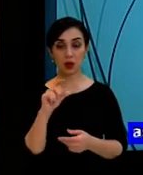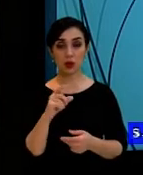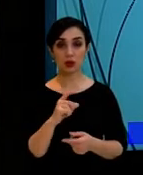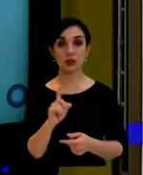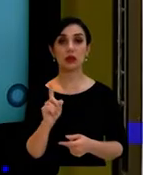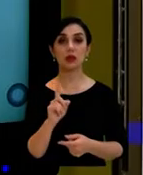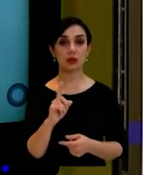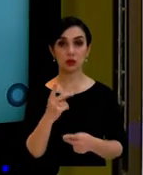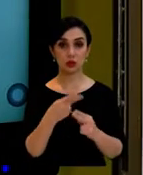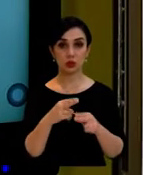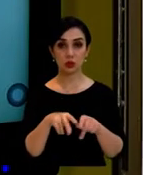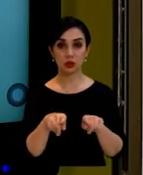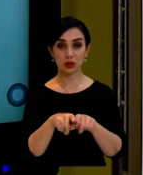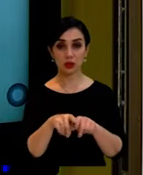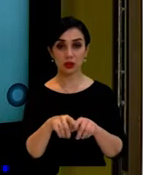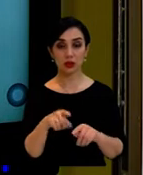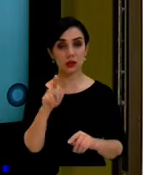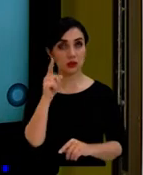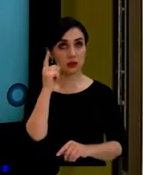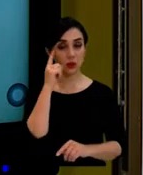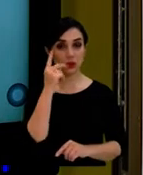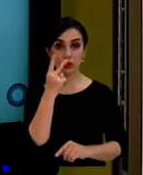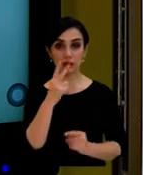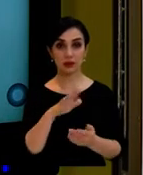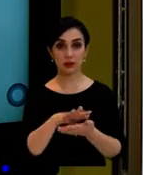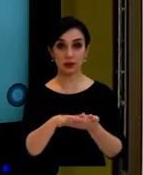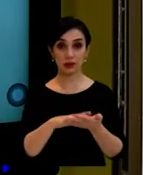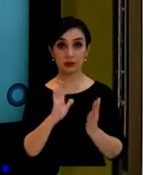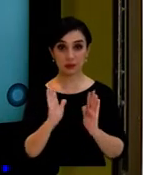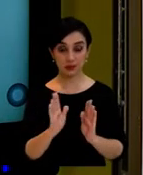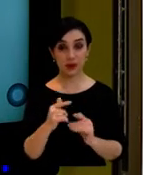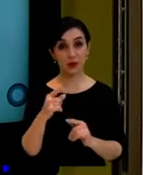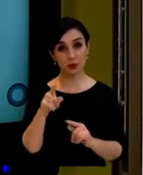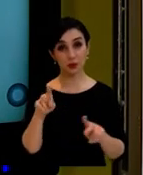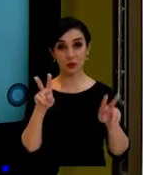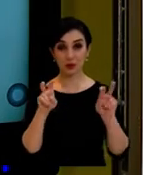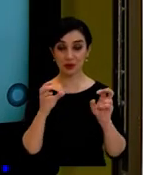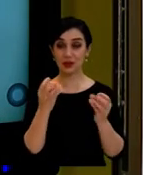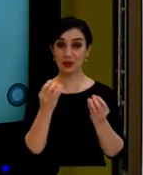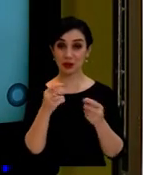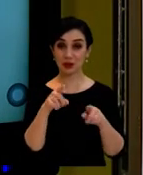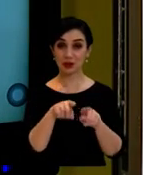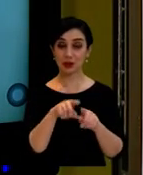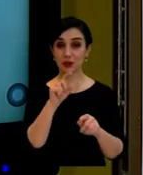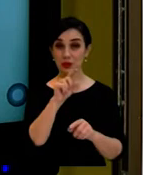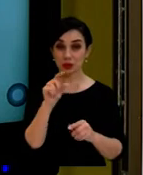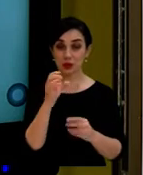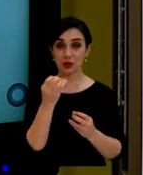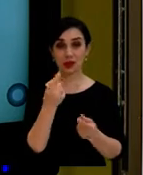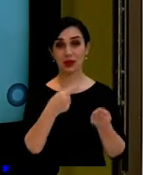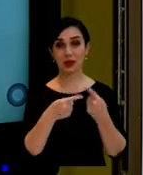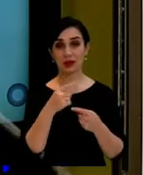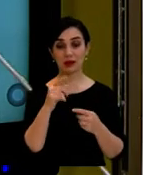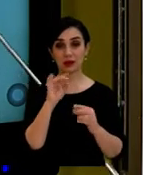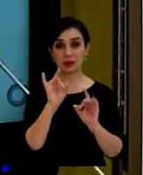ekan? Siz o'ylashda davom etib turing. Bu mavzuga mana shu hikmatga yana